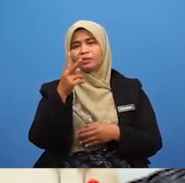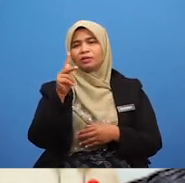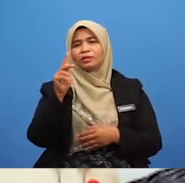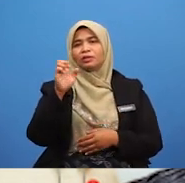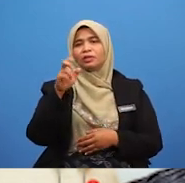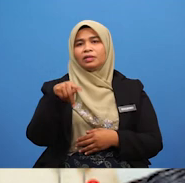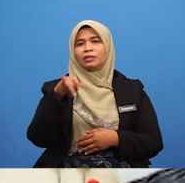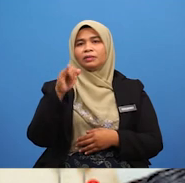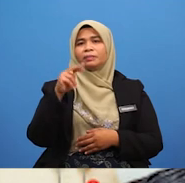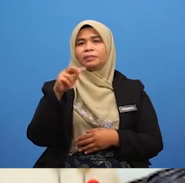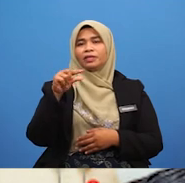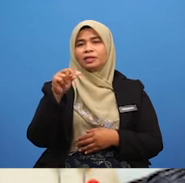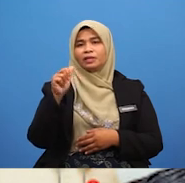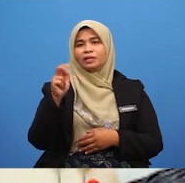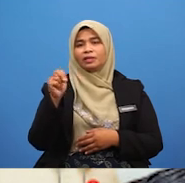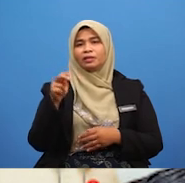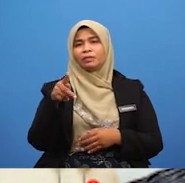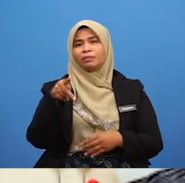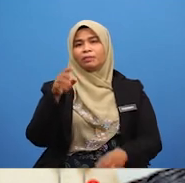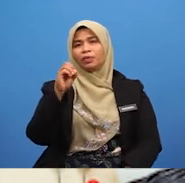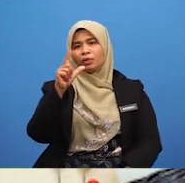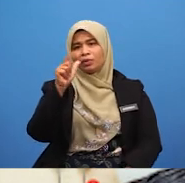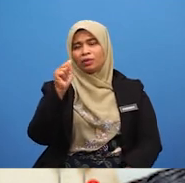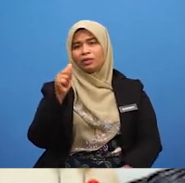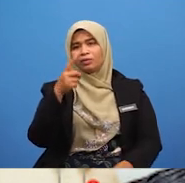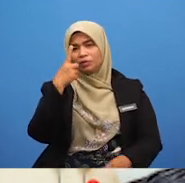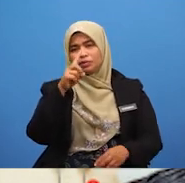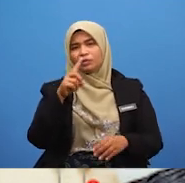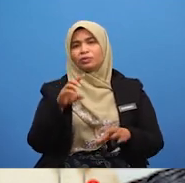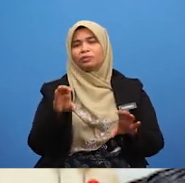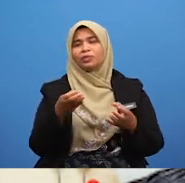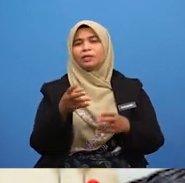menghasilkan sesuatu pakaian iaitu pijama.